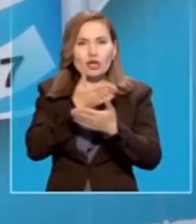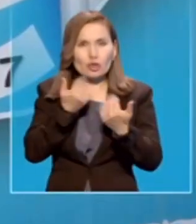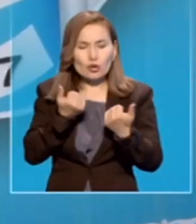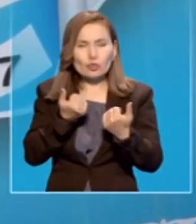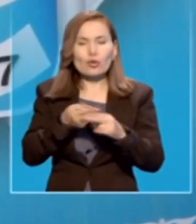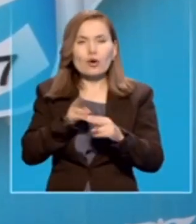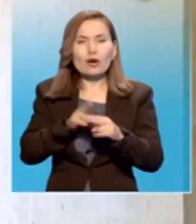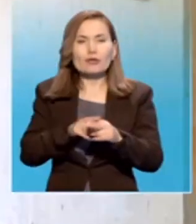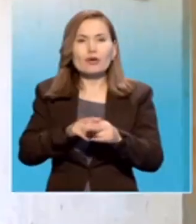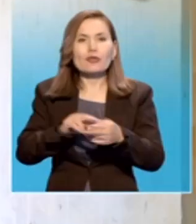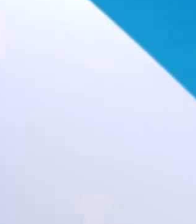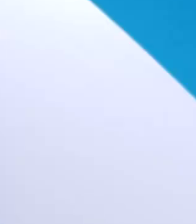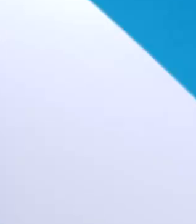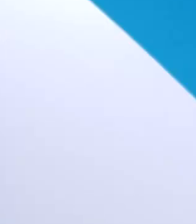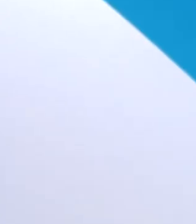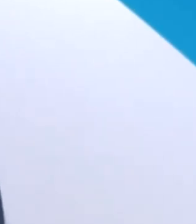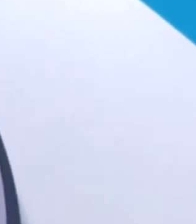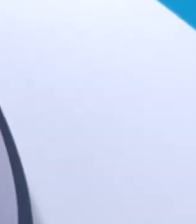Қағаз басылыққа не себеп?